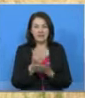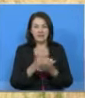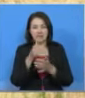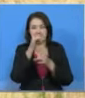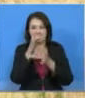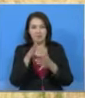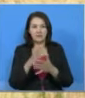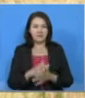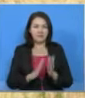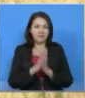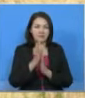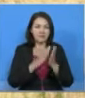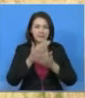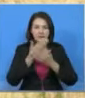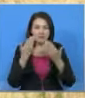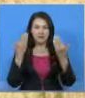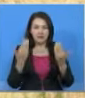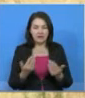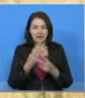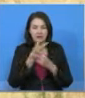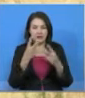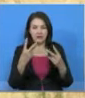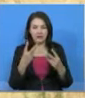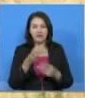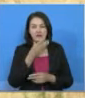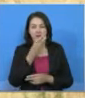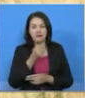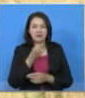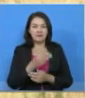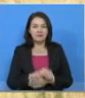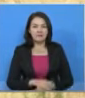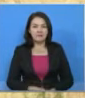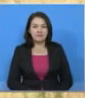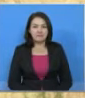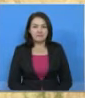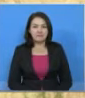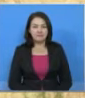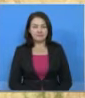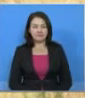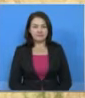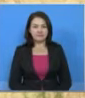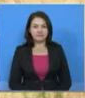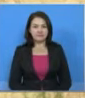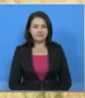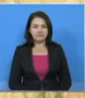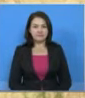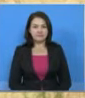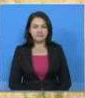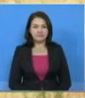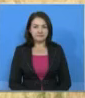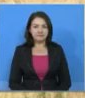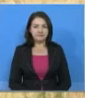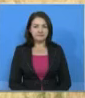болған жоқ. Биыл міне өзіңіз көріп тұрсыз қандай шөп тұрғанын. Биыл жақсы. Шөп жоқ жаман деп айтуға